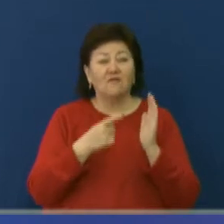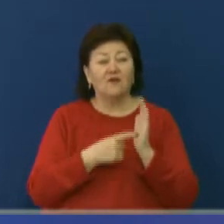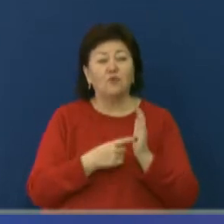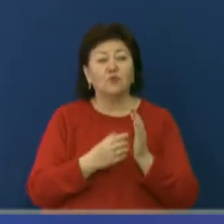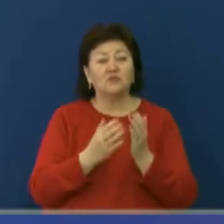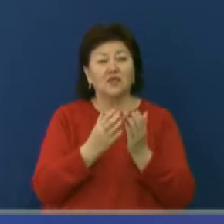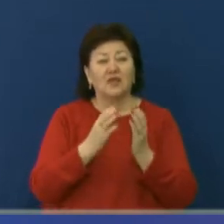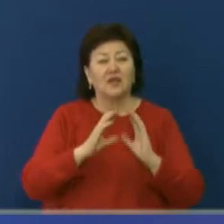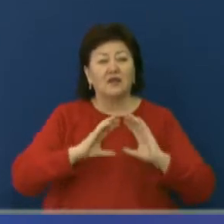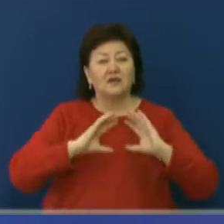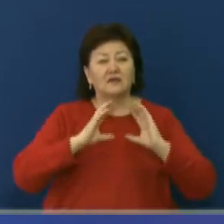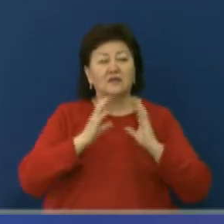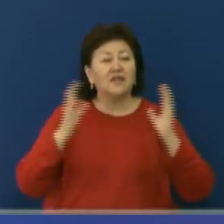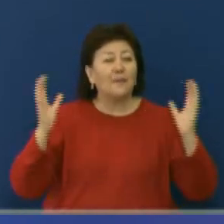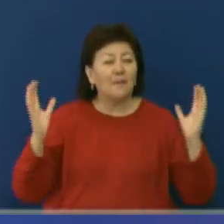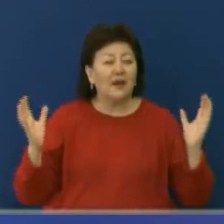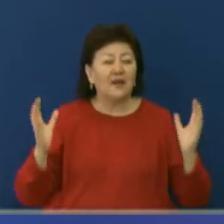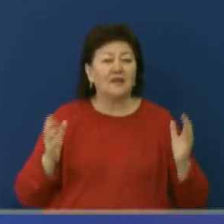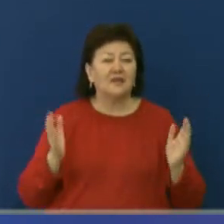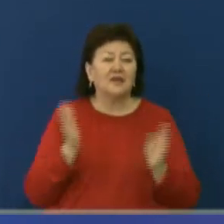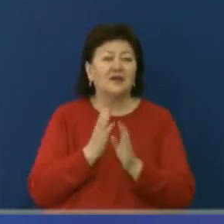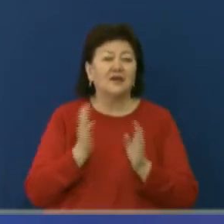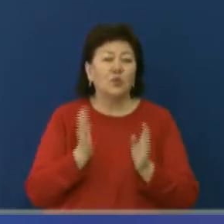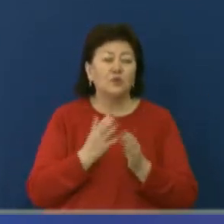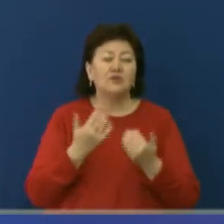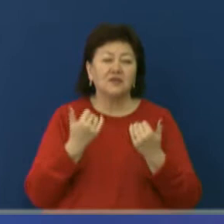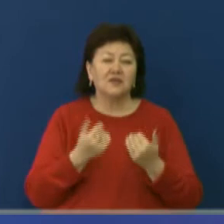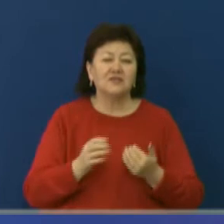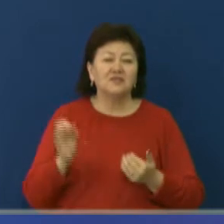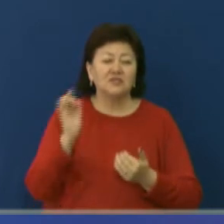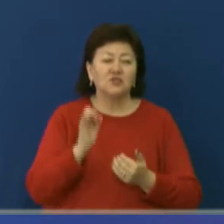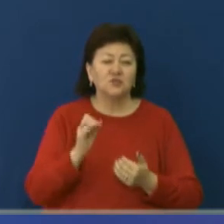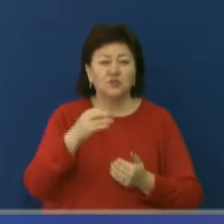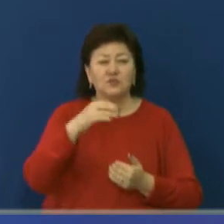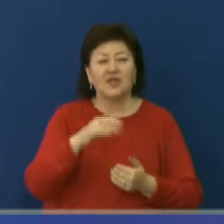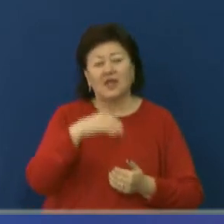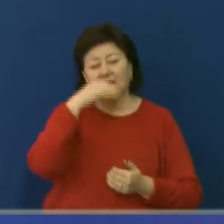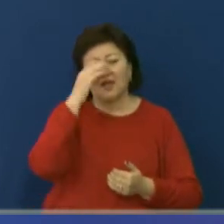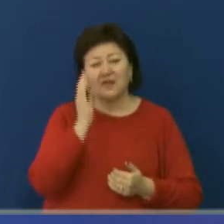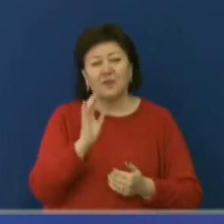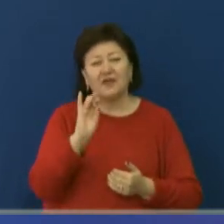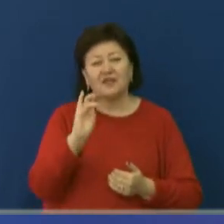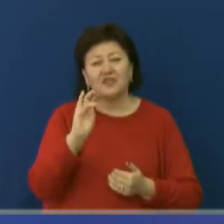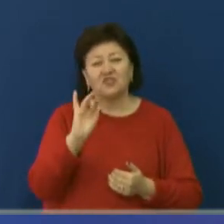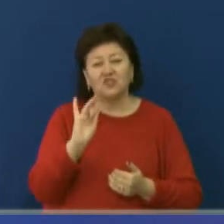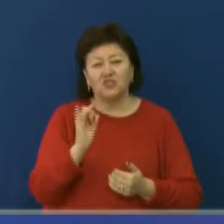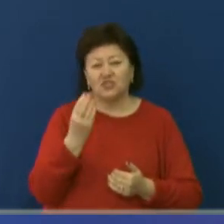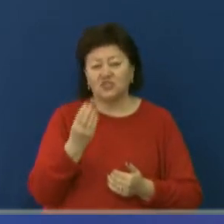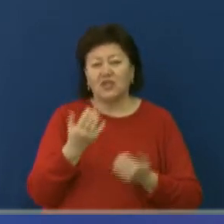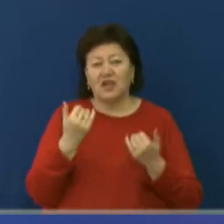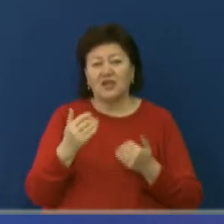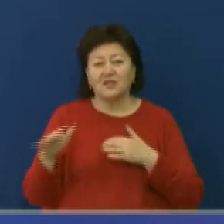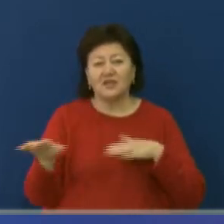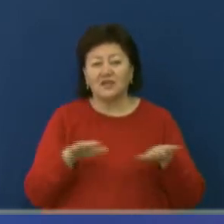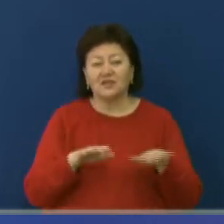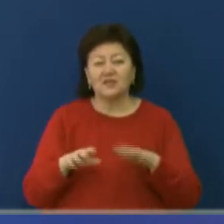сегодня интересуются и школьники. Учащиеся Назарбаев интеллектуальной школы города Семей запустили несколько научных проектов и разработали